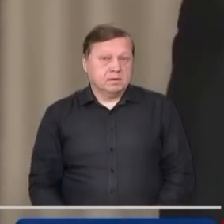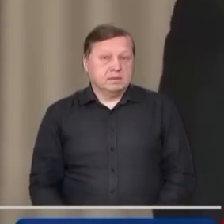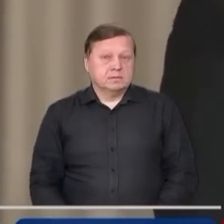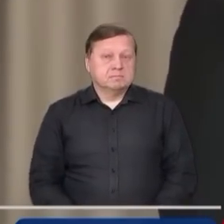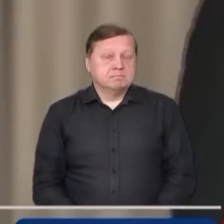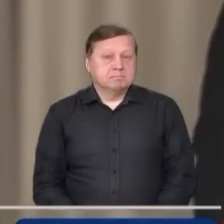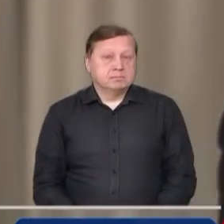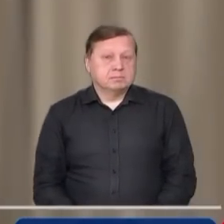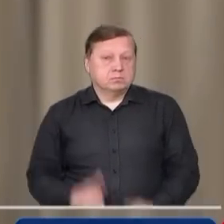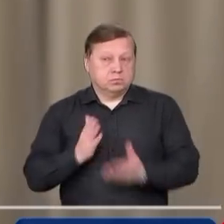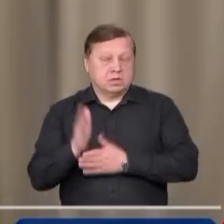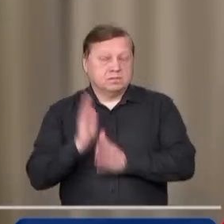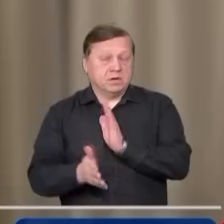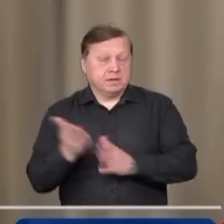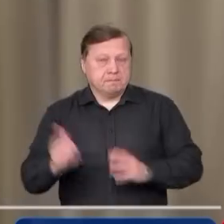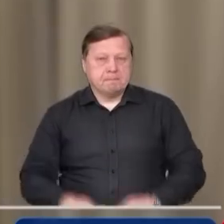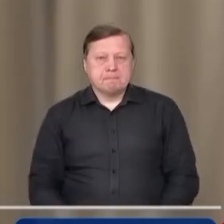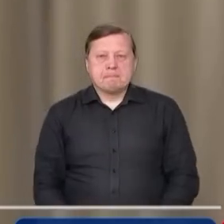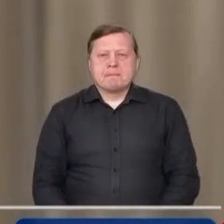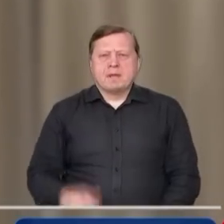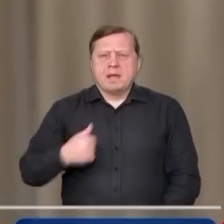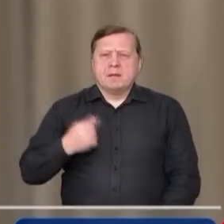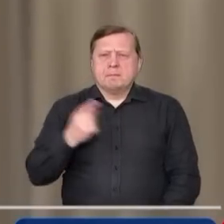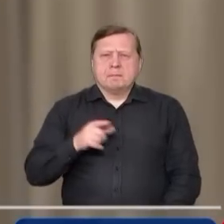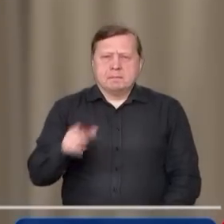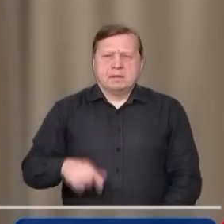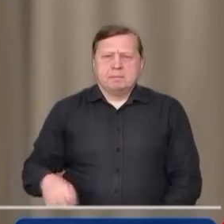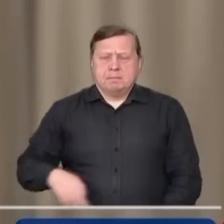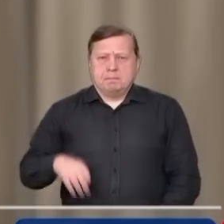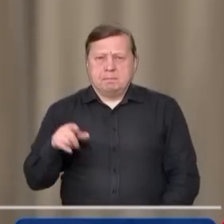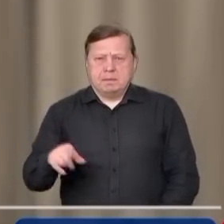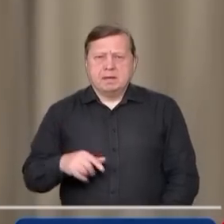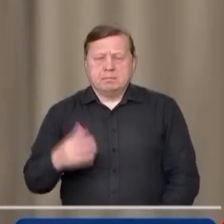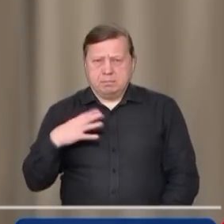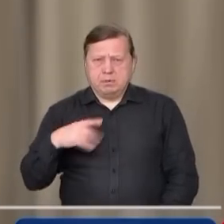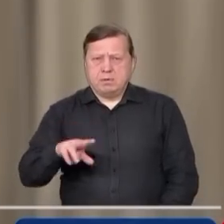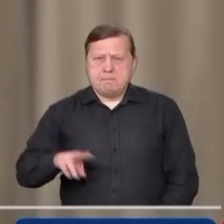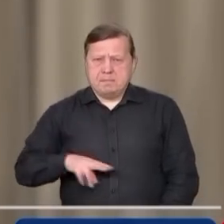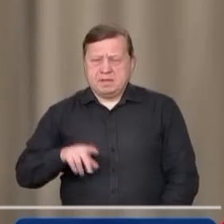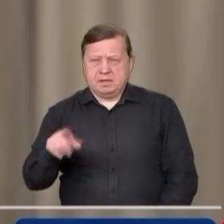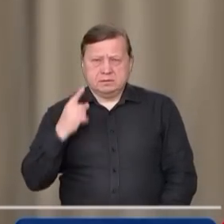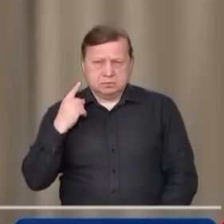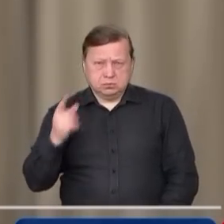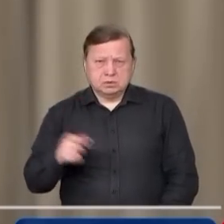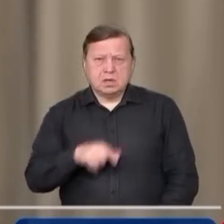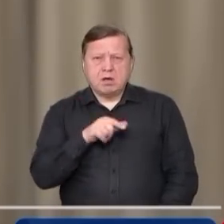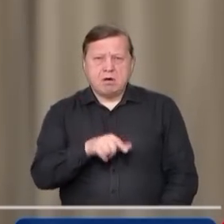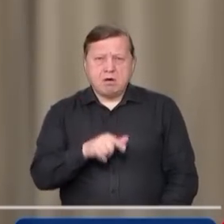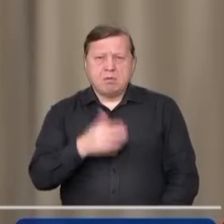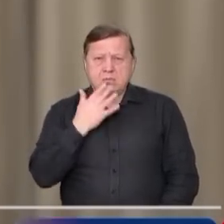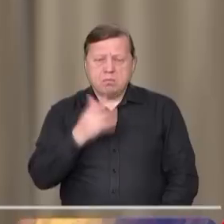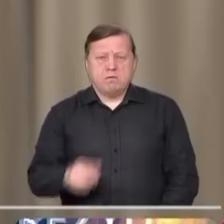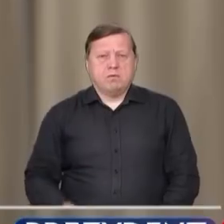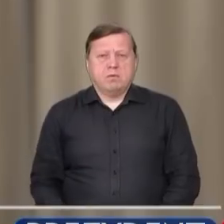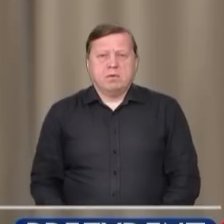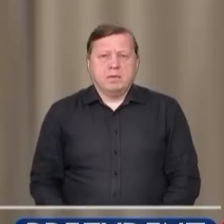stronach? Myślę, że słyszał pan niemieckiego ministra, który wcześniej powiedział, że nie ma tutaj związku